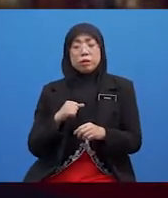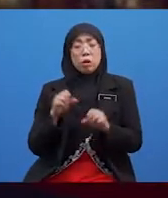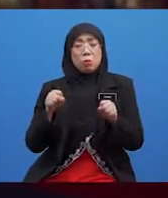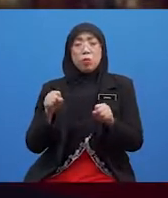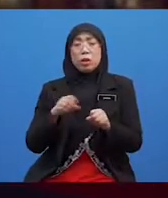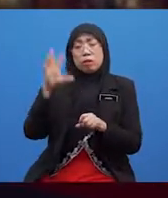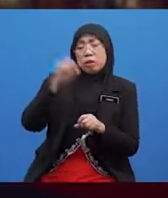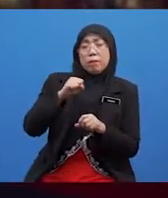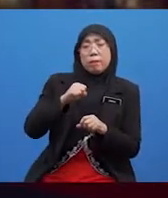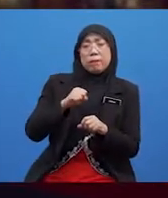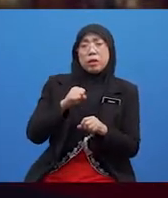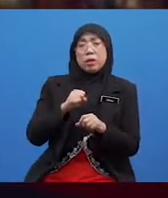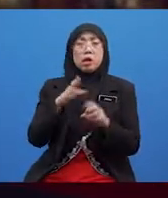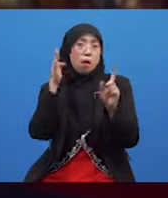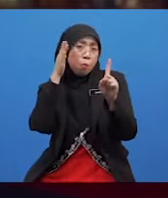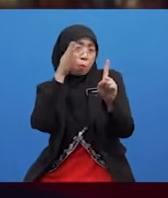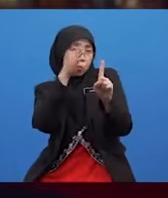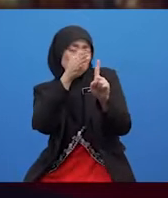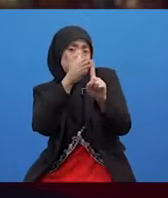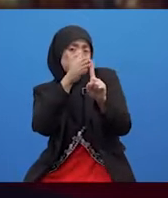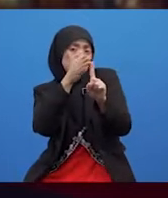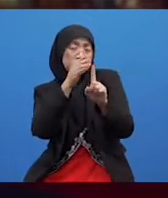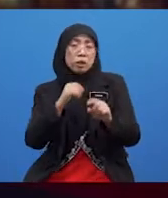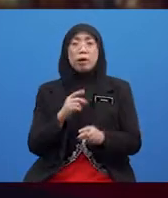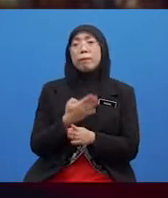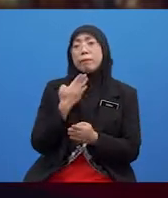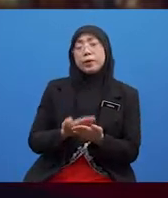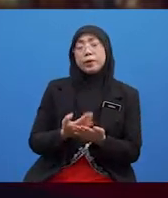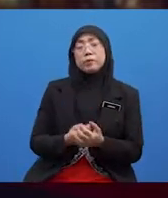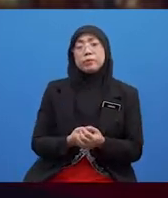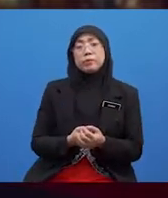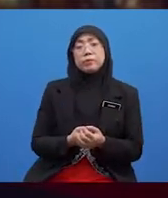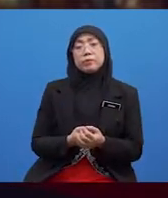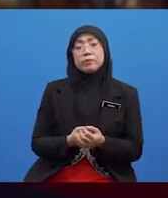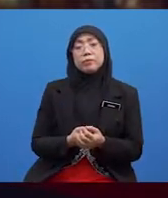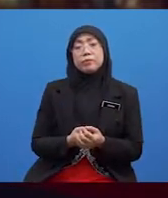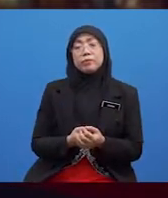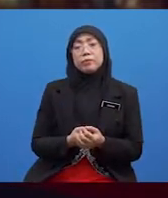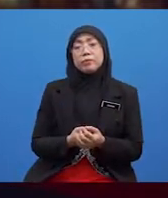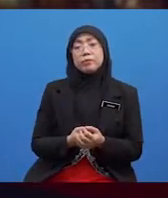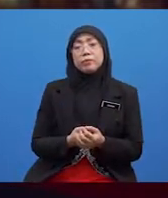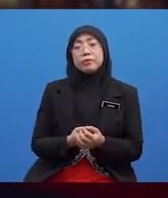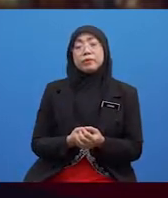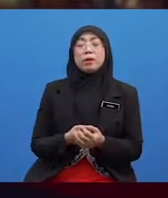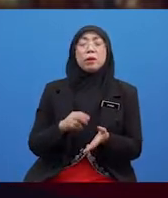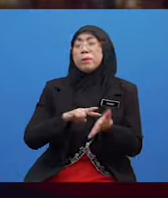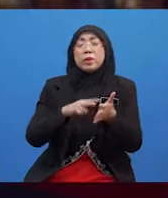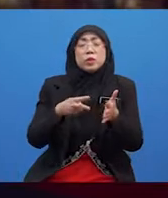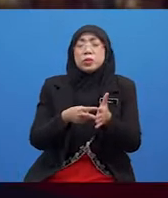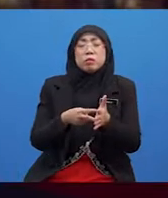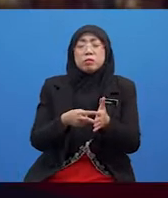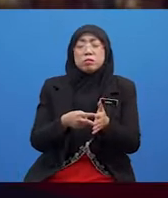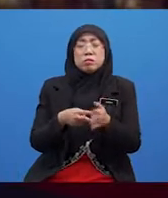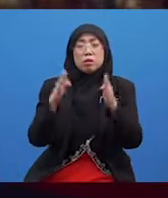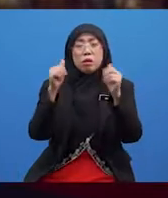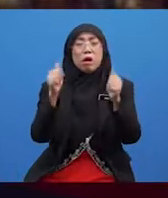atau mendapatkan posisi yang lebih baik. Lebih mudah dirujuk sebagai kelincahan dalam